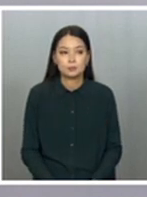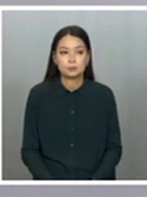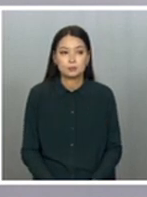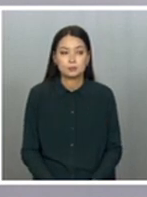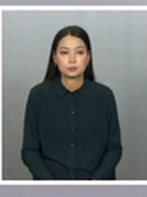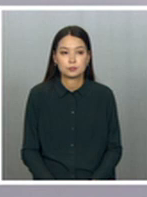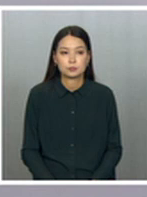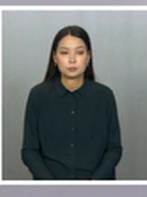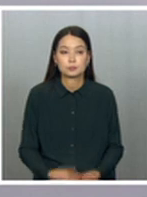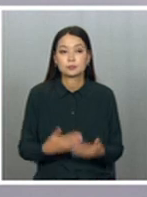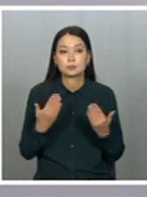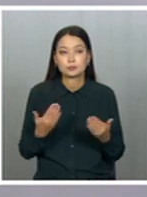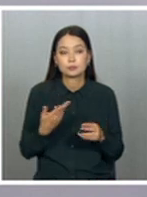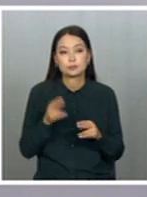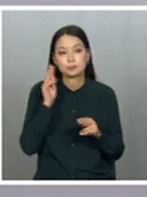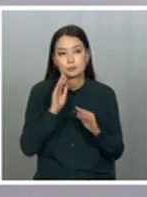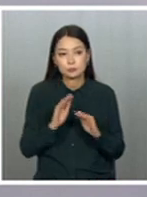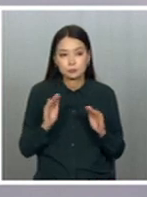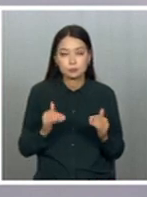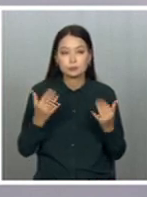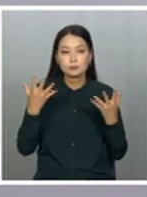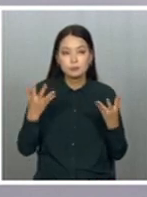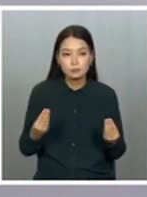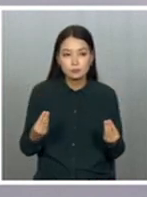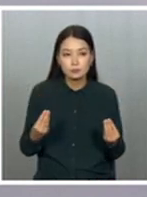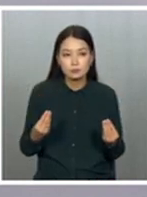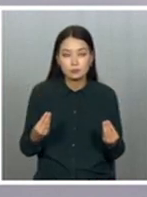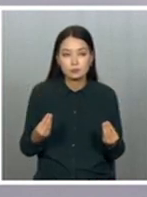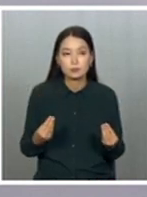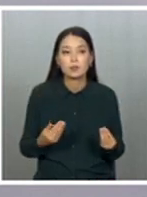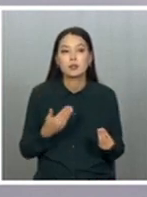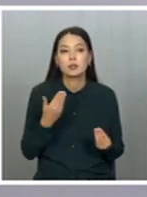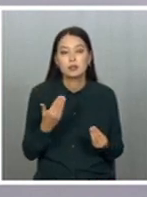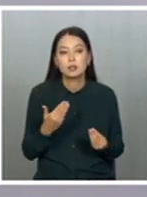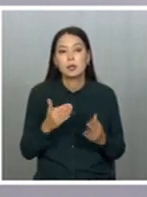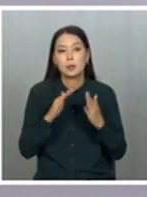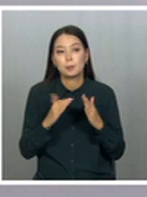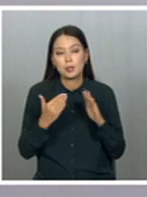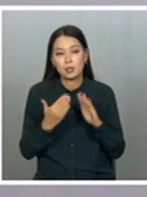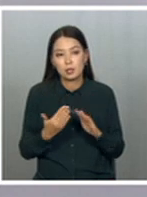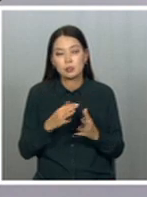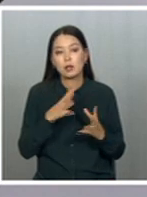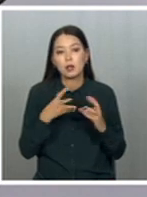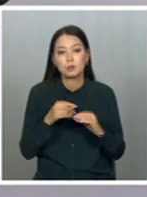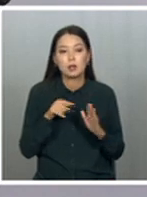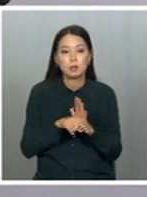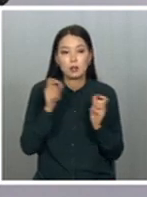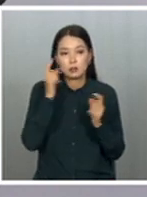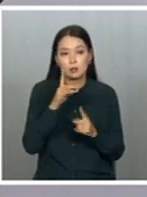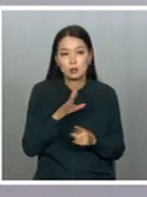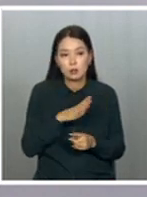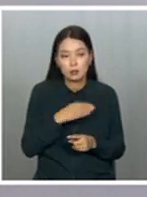тең. Сонымен, оқушылар, бүгінгі сабақта қиық пирамида ұғымымен таныстыңыздар,